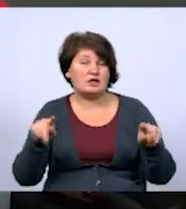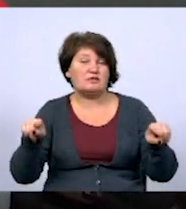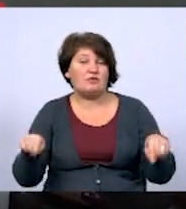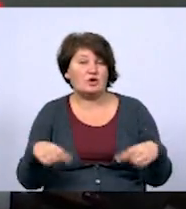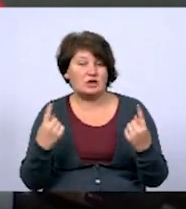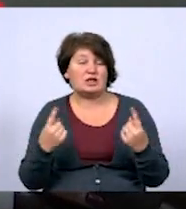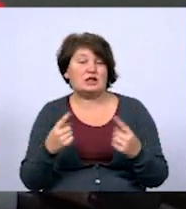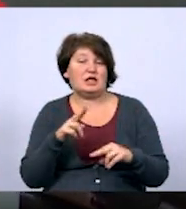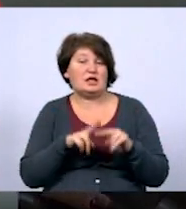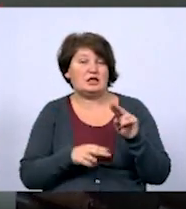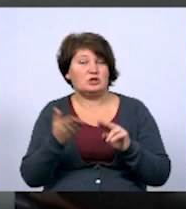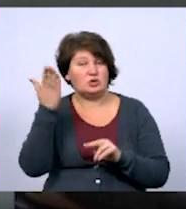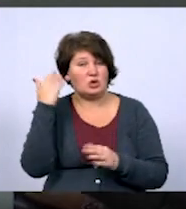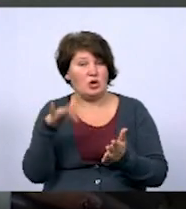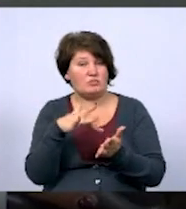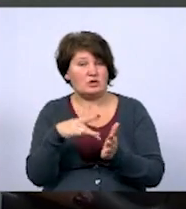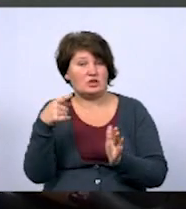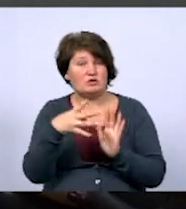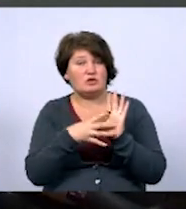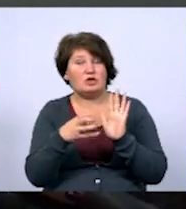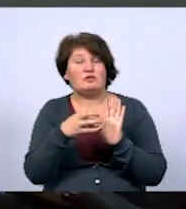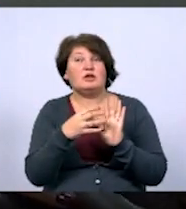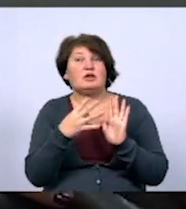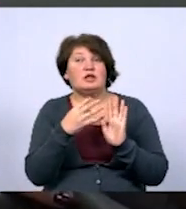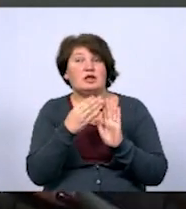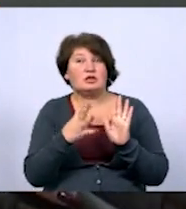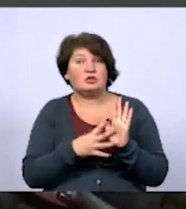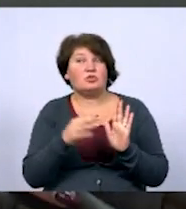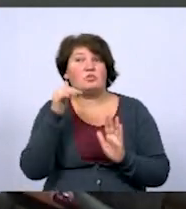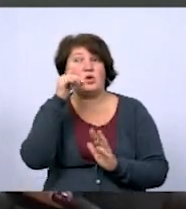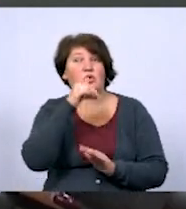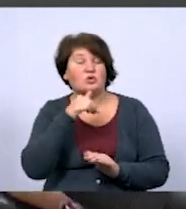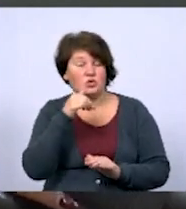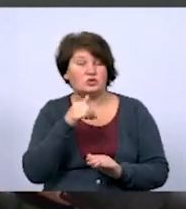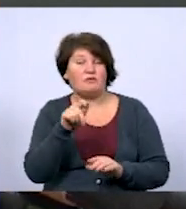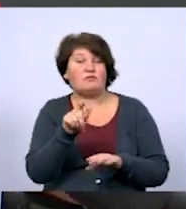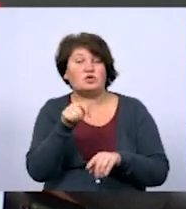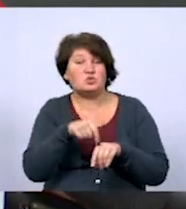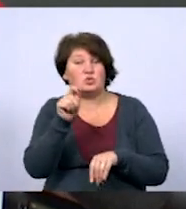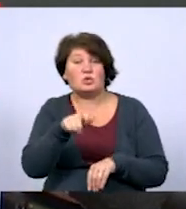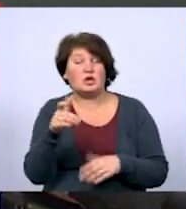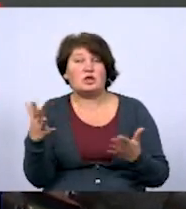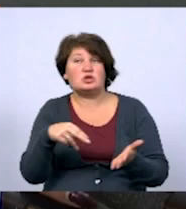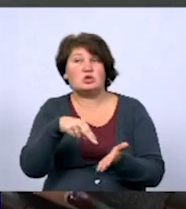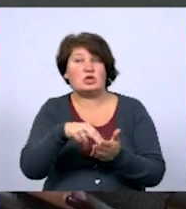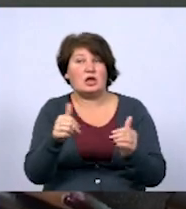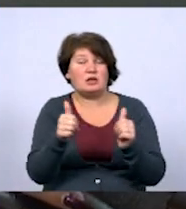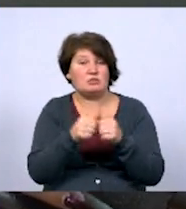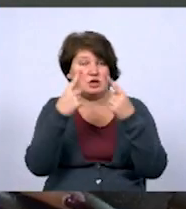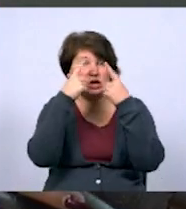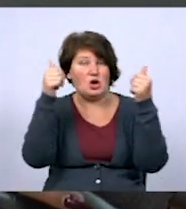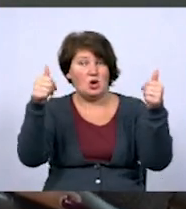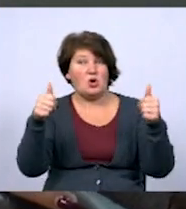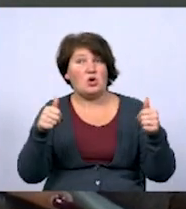в 1919 році, відчути його людей, а просто собі уявити, як вони стояли біля тих оголошень